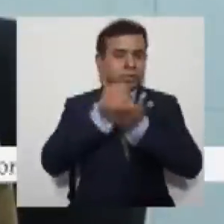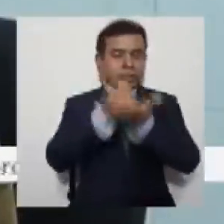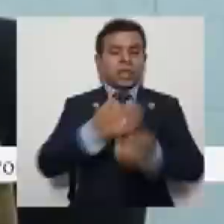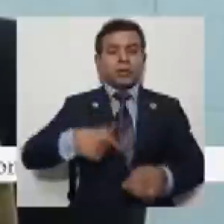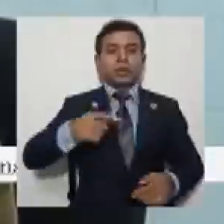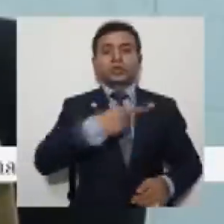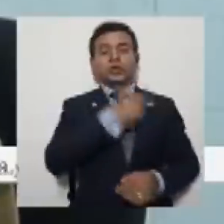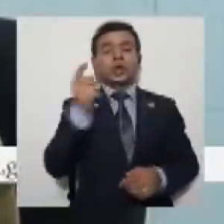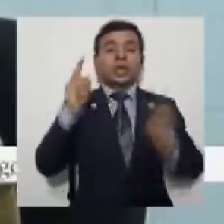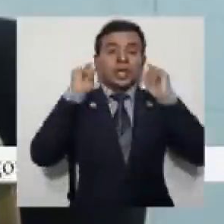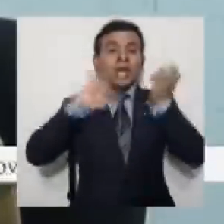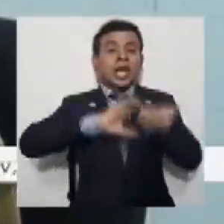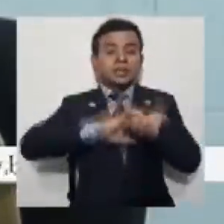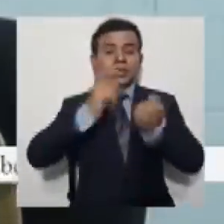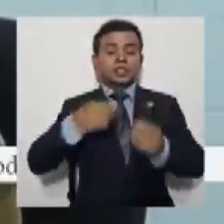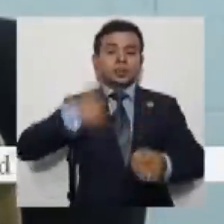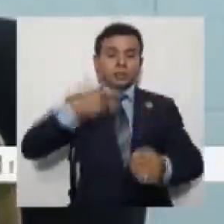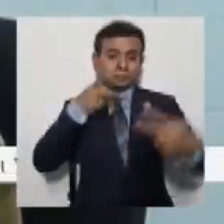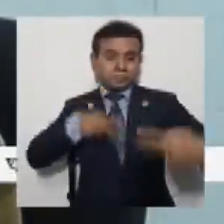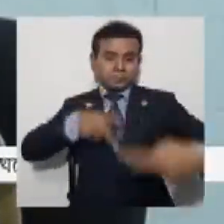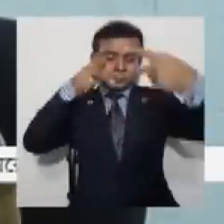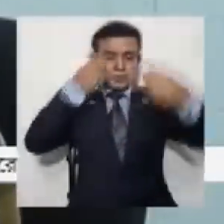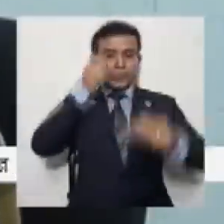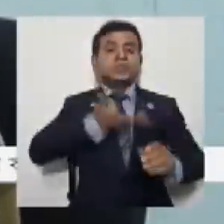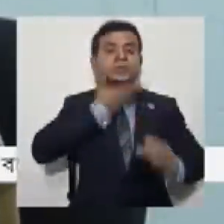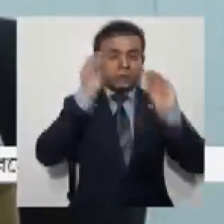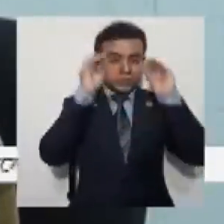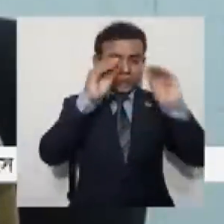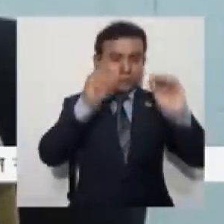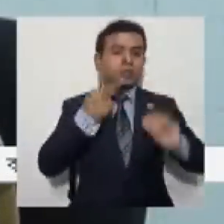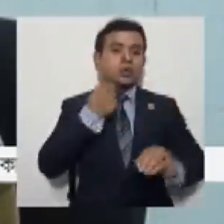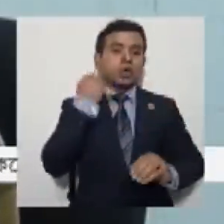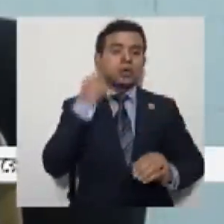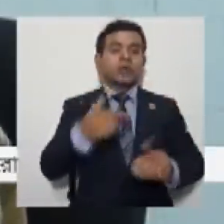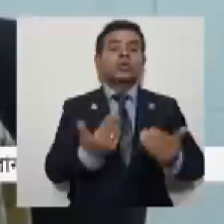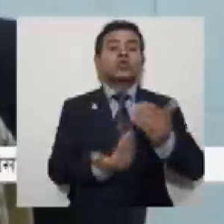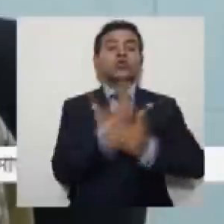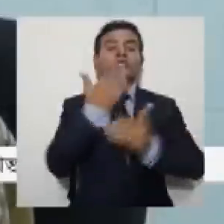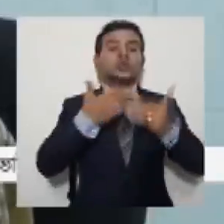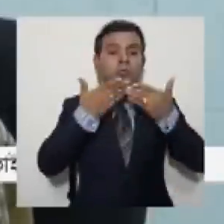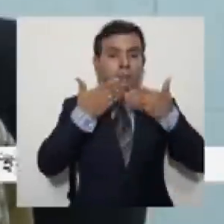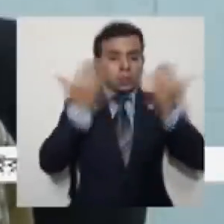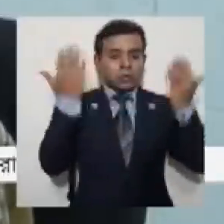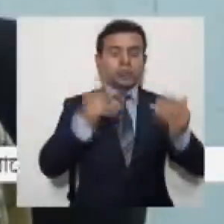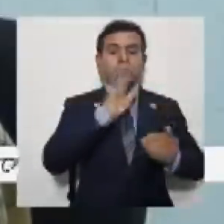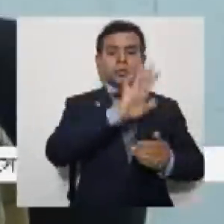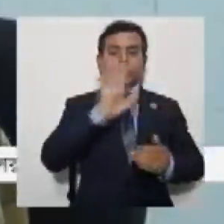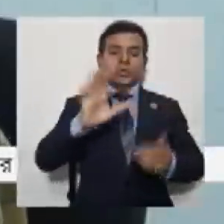নতুন প্রশিক্ষিত হয়েছেন বা প্রশিক্ষণ নিয়েছেন 55 জন চিকিৎসক এবং এ পর্যন্ত স্বেচ্ছাভিত্তিতে সেবা দিয়ে